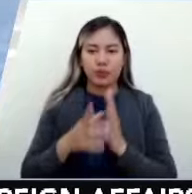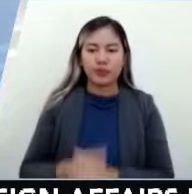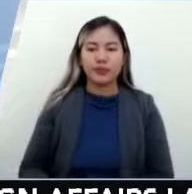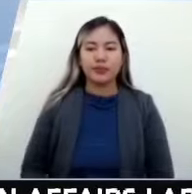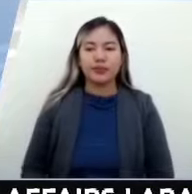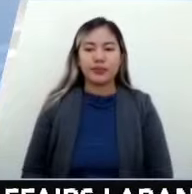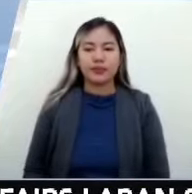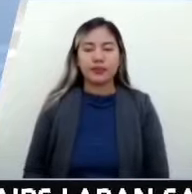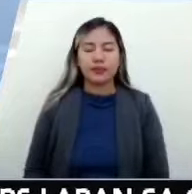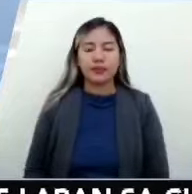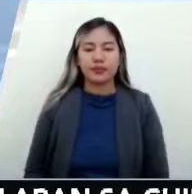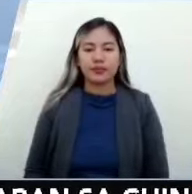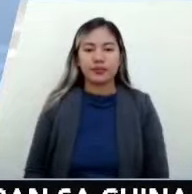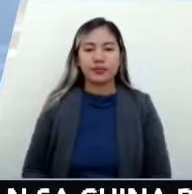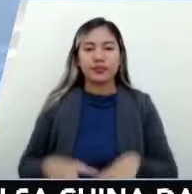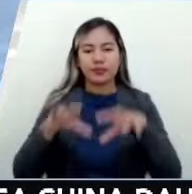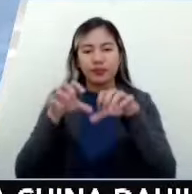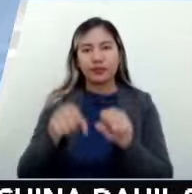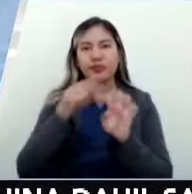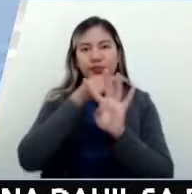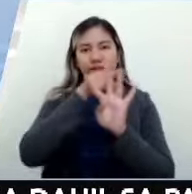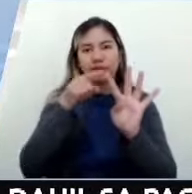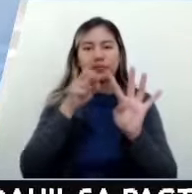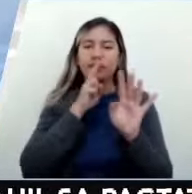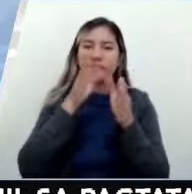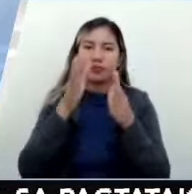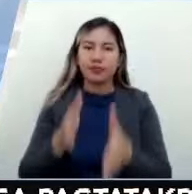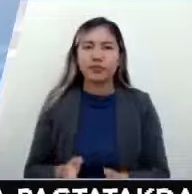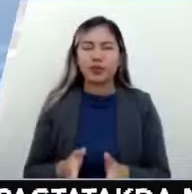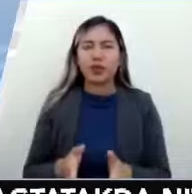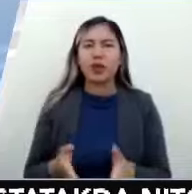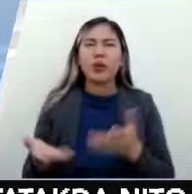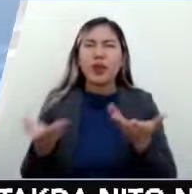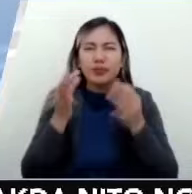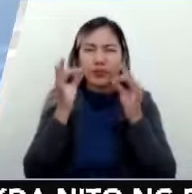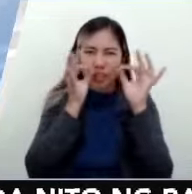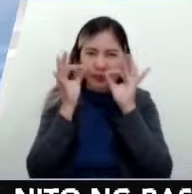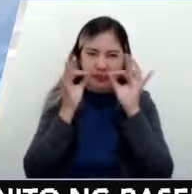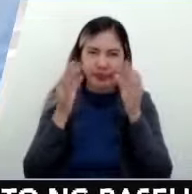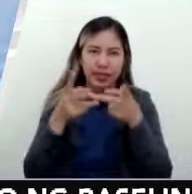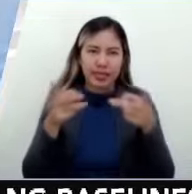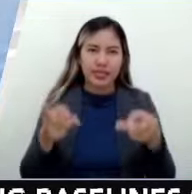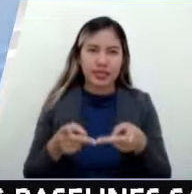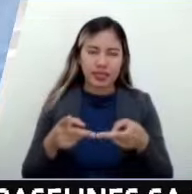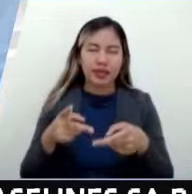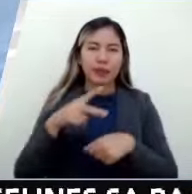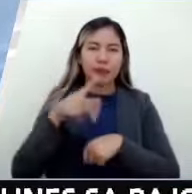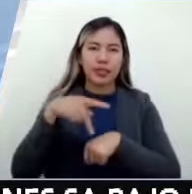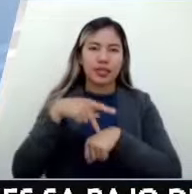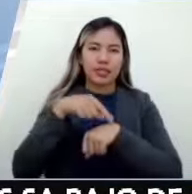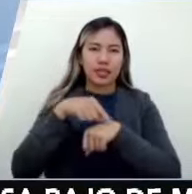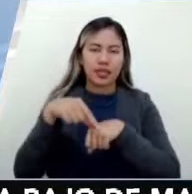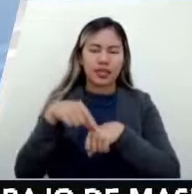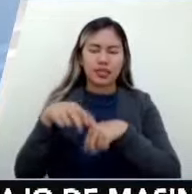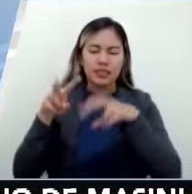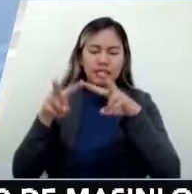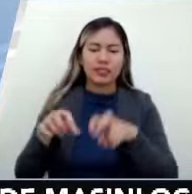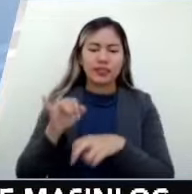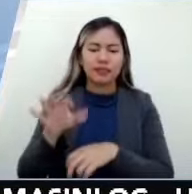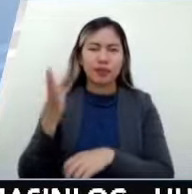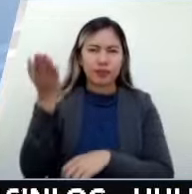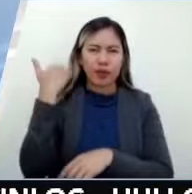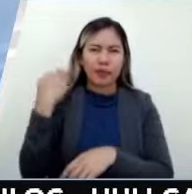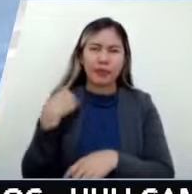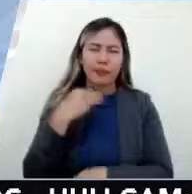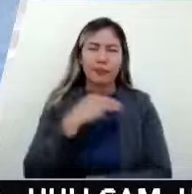Arestado ang apat na suspect sa isang hinihinalang drug den sa Paranaque. Inaalam din kung dating miyembro ng Intelligence Service of the Armed